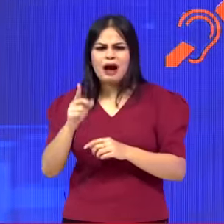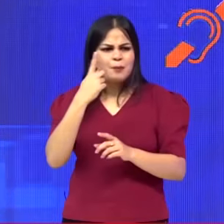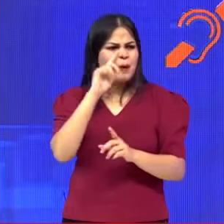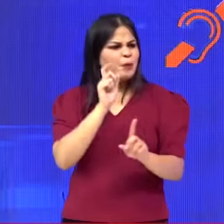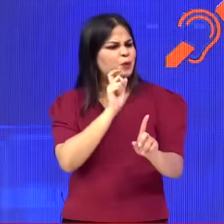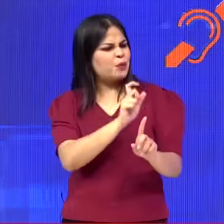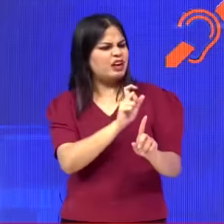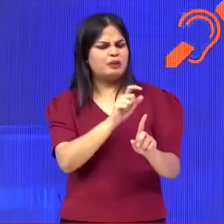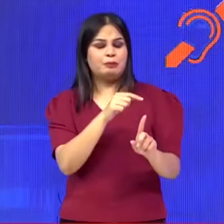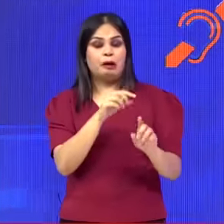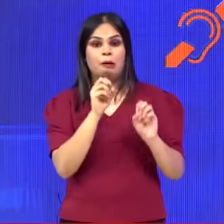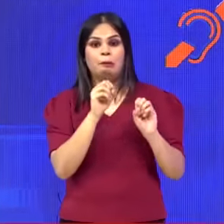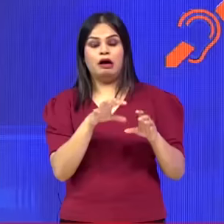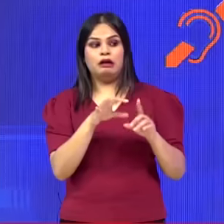हैं।